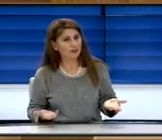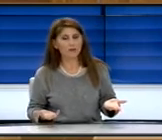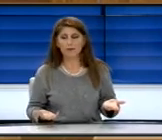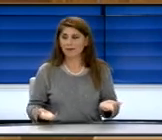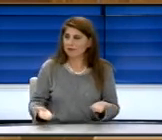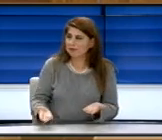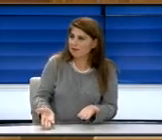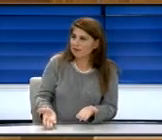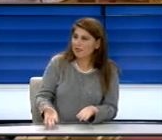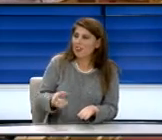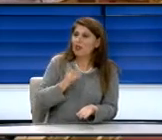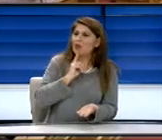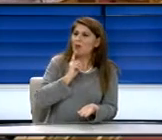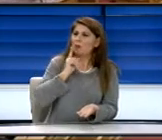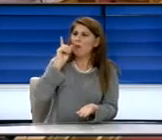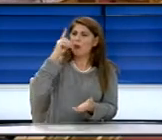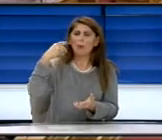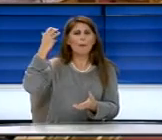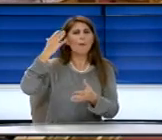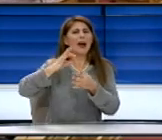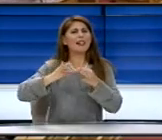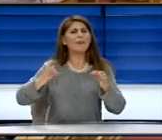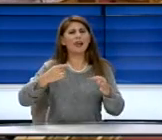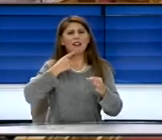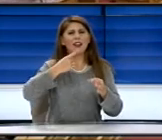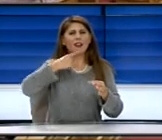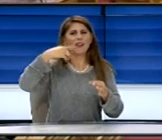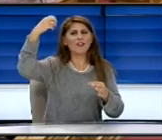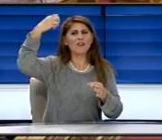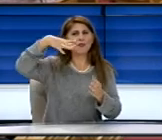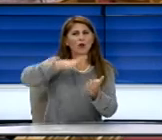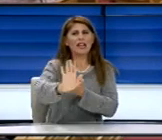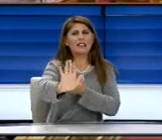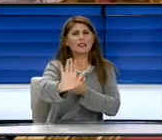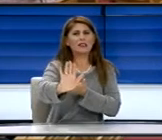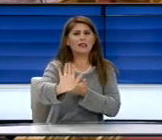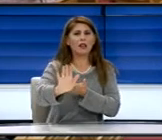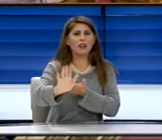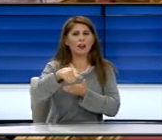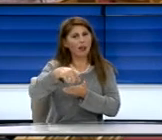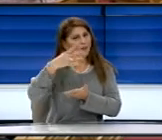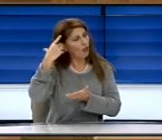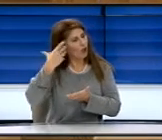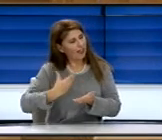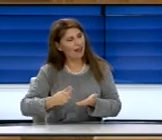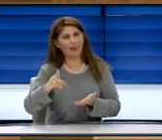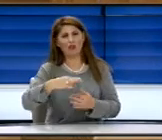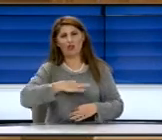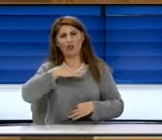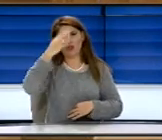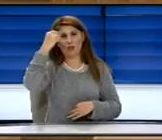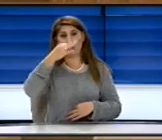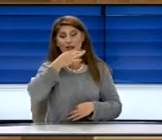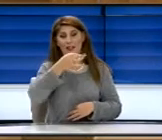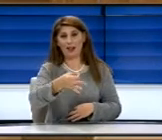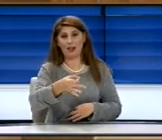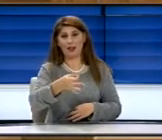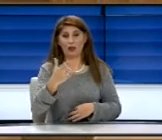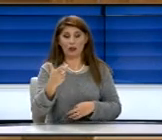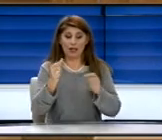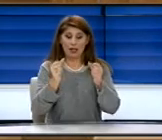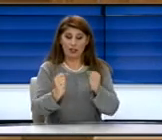και γλίστρησε δηλαδή. Αλλά μάλλον αυτό εννοούσε φαίνεται και ο κύριος Τσίπρας όταν έλεγε ότι